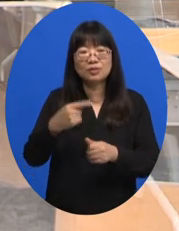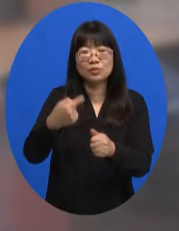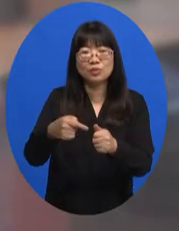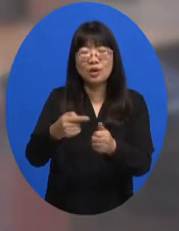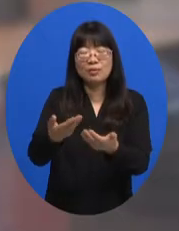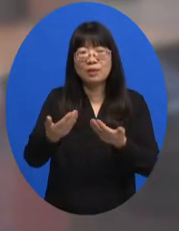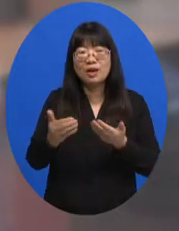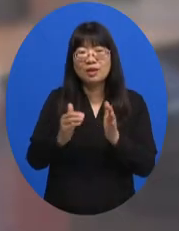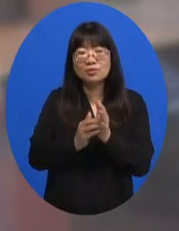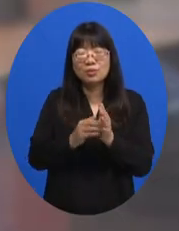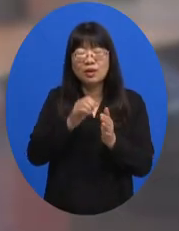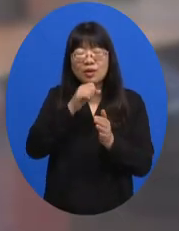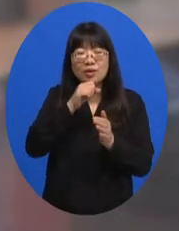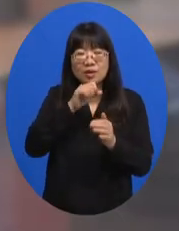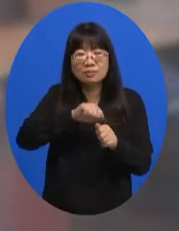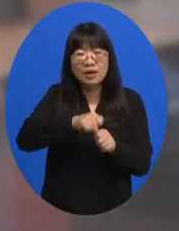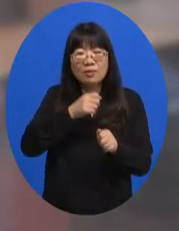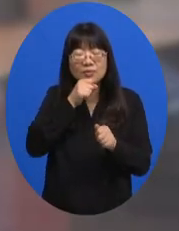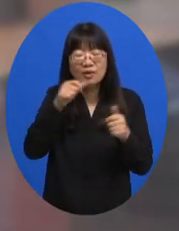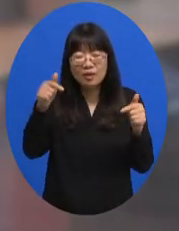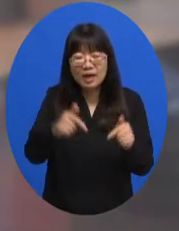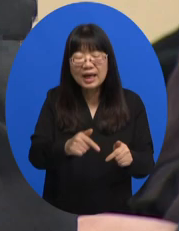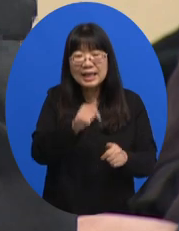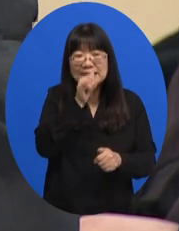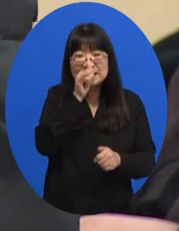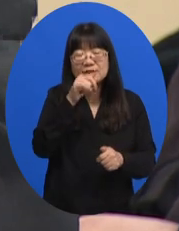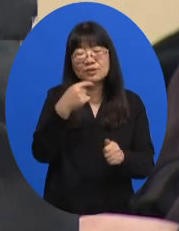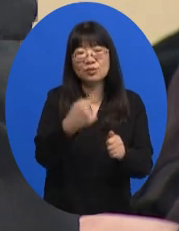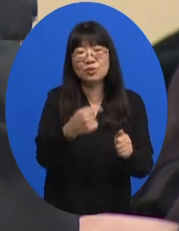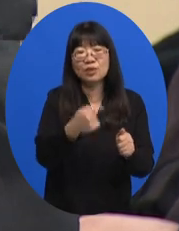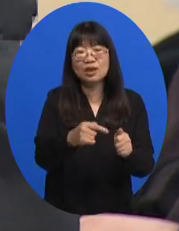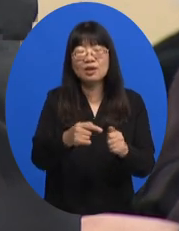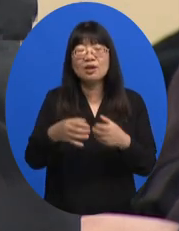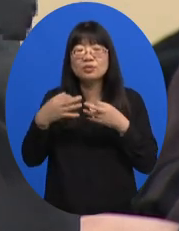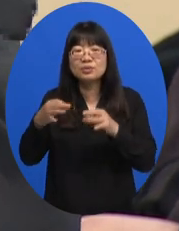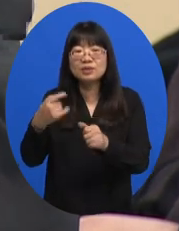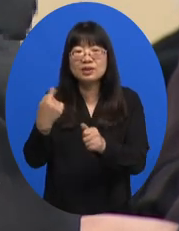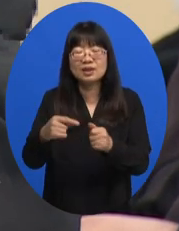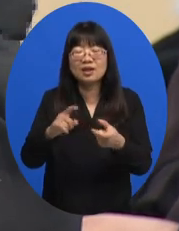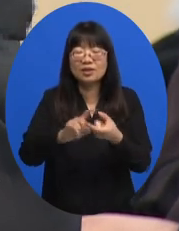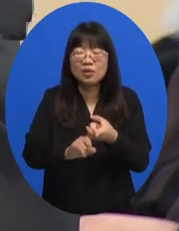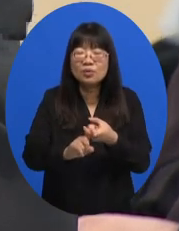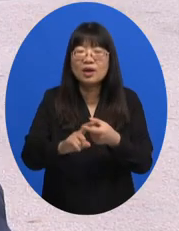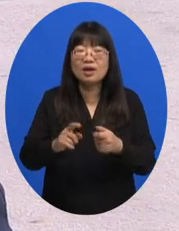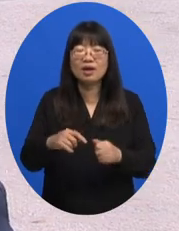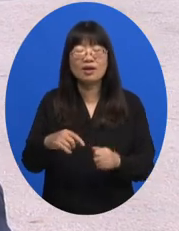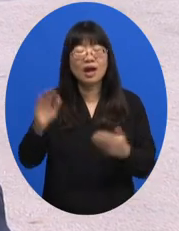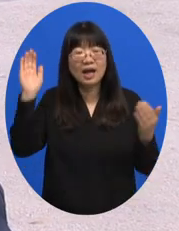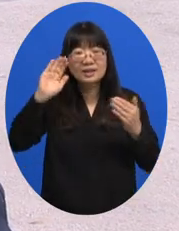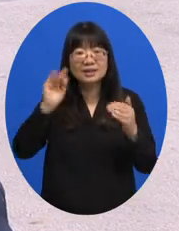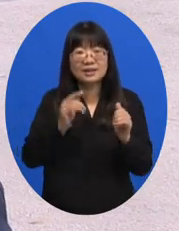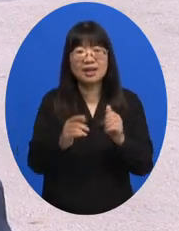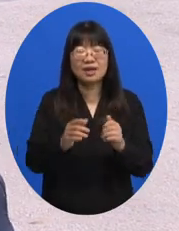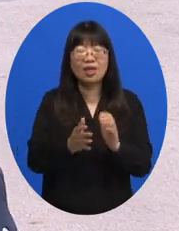받고 벌점도 감경받는 벌점 감경교육, 금융교육 연계특화교육 교육생을